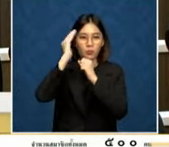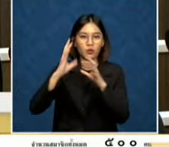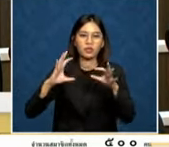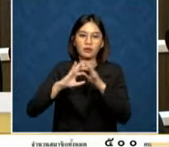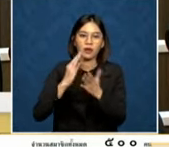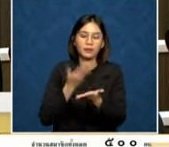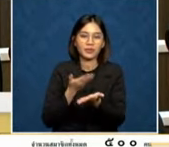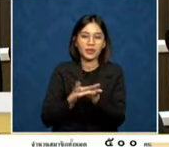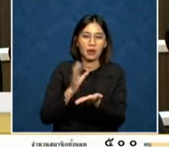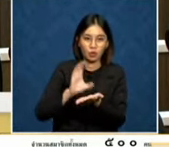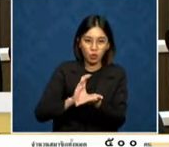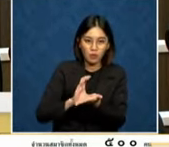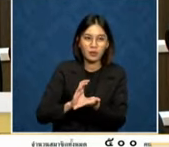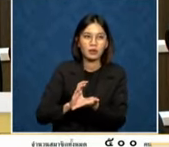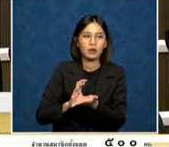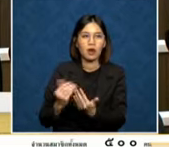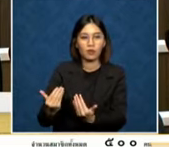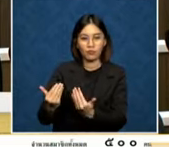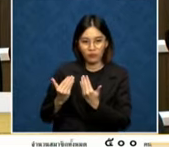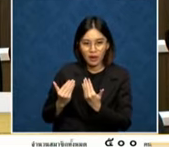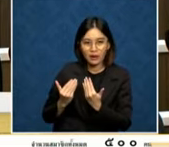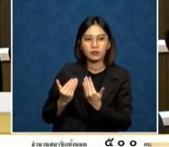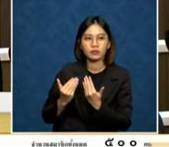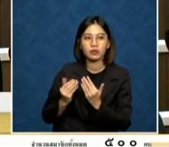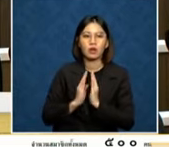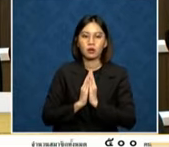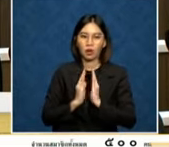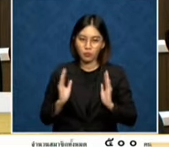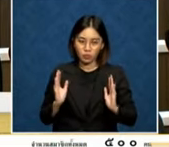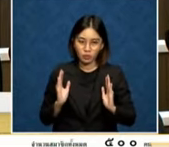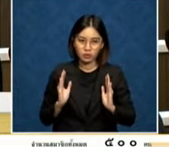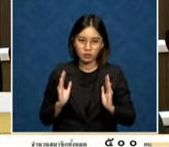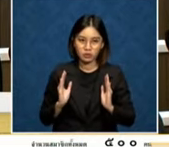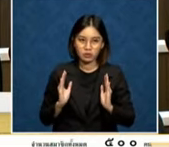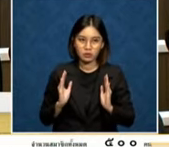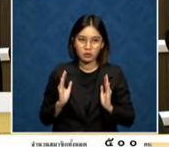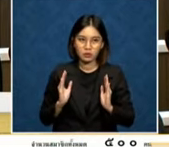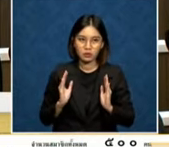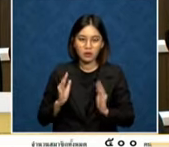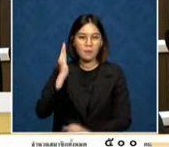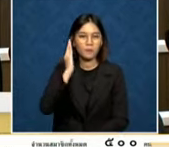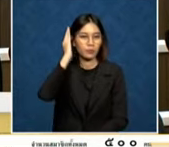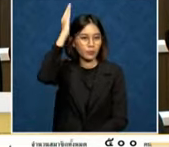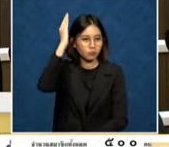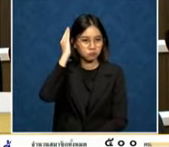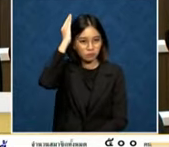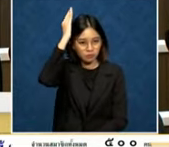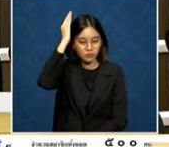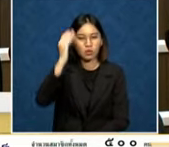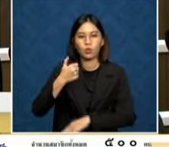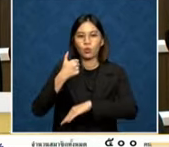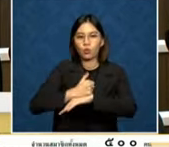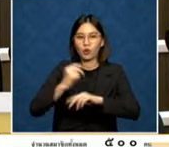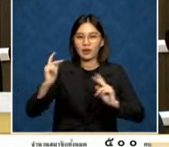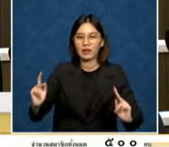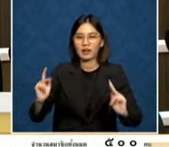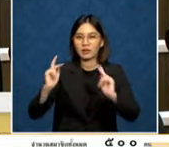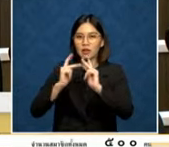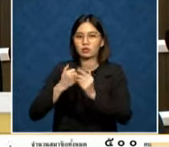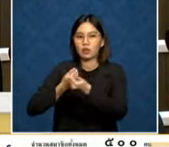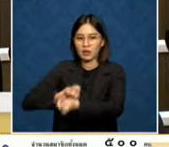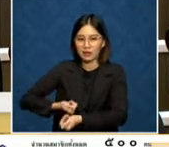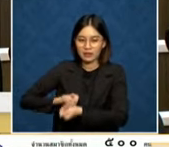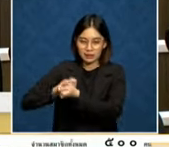งบประมาณก็ฝากดิฉันมาขอบพระคุณท่านธรรมนัสพรหมเผ่าท่านรัฐมนตรีว่าการกกระทรวง